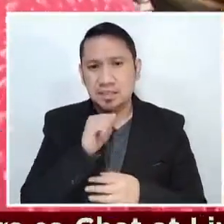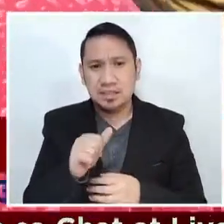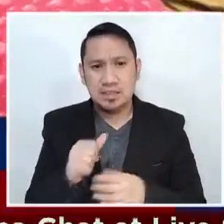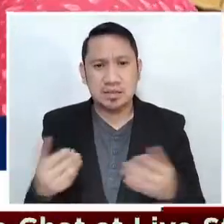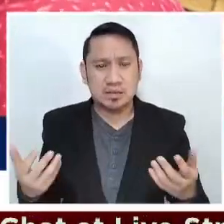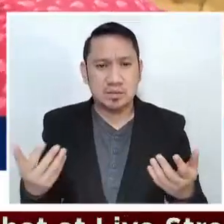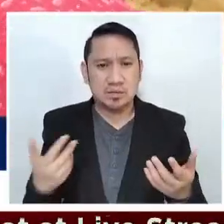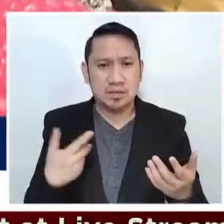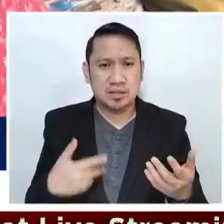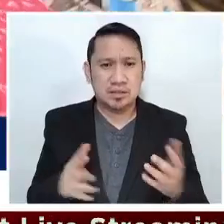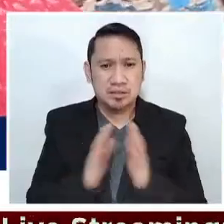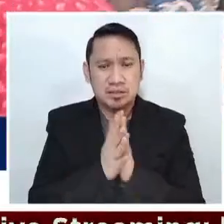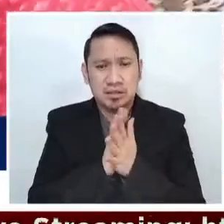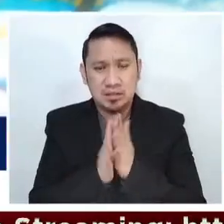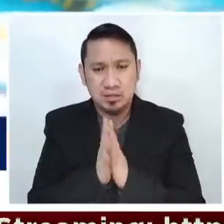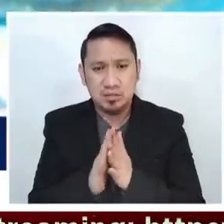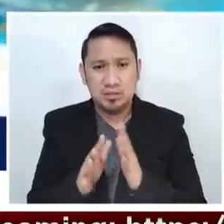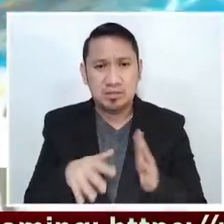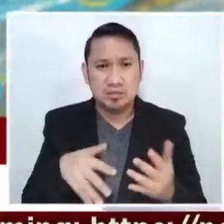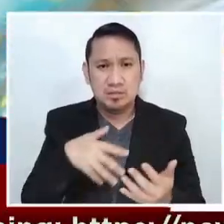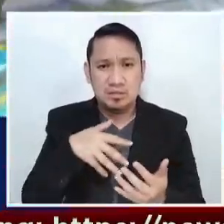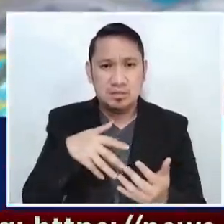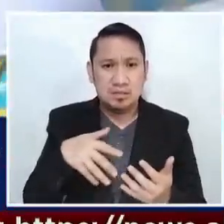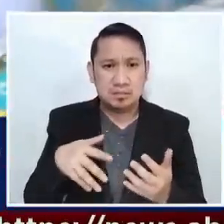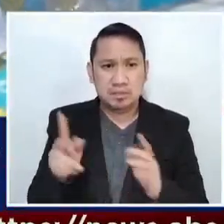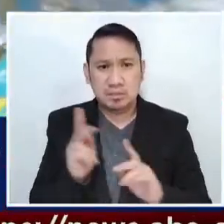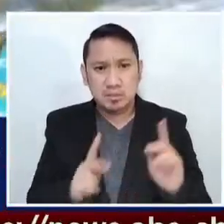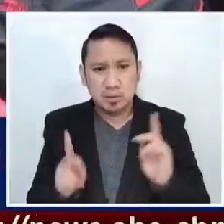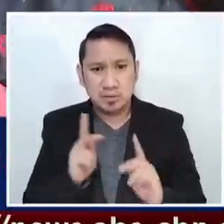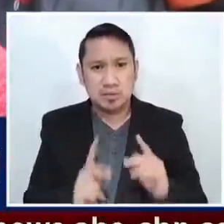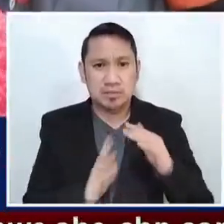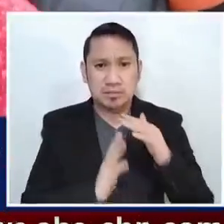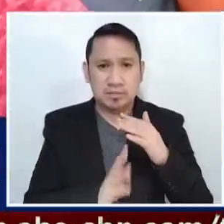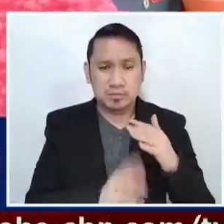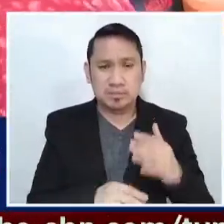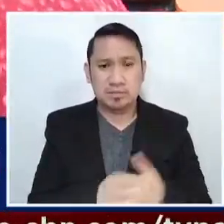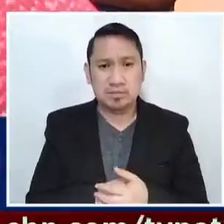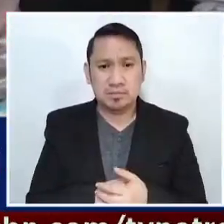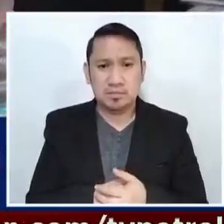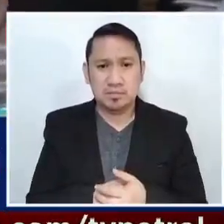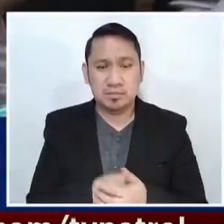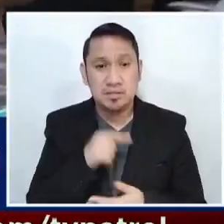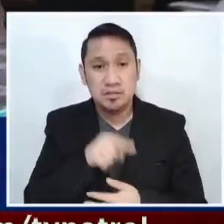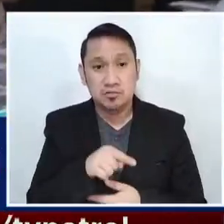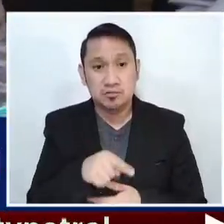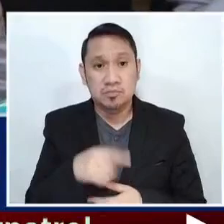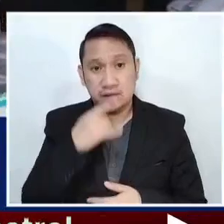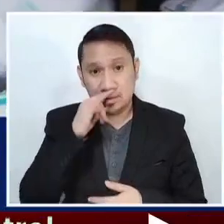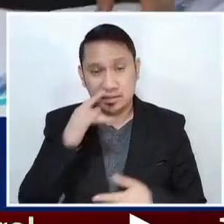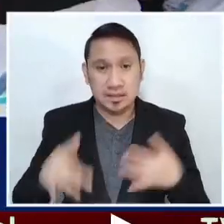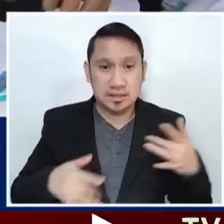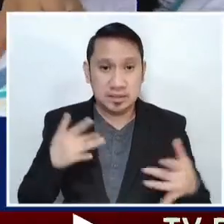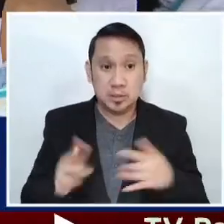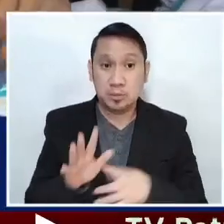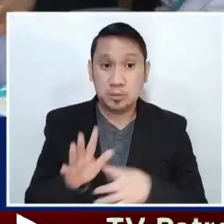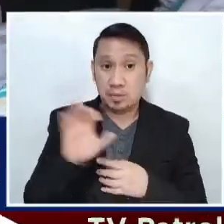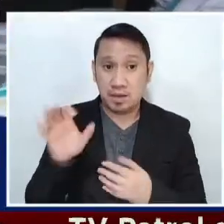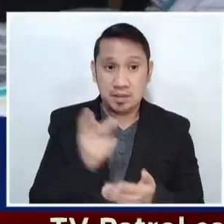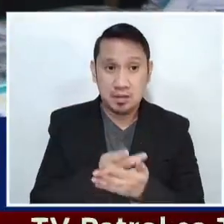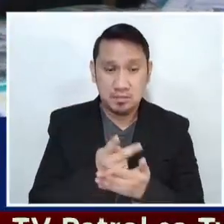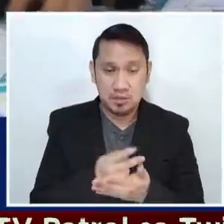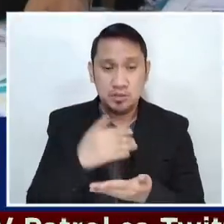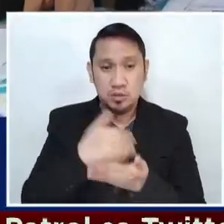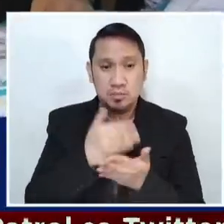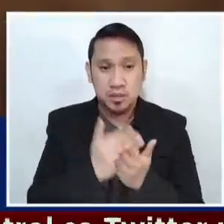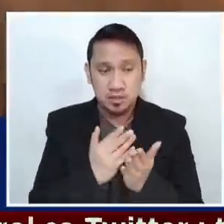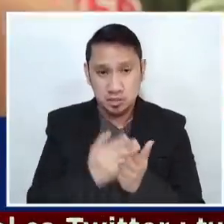mga nagsisiksikan at nagkakagulong mga customer. Excited ang bata. 500 pesos ang budget na inilaan